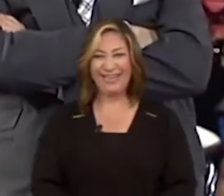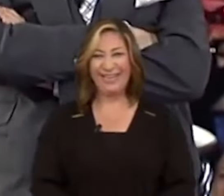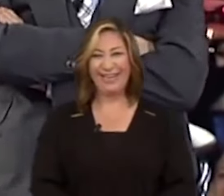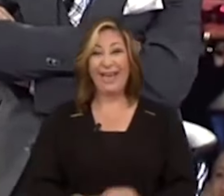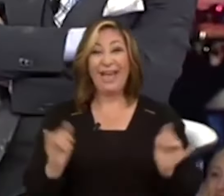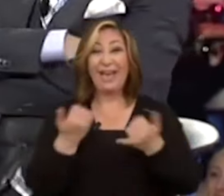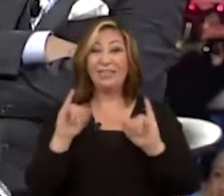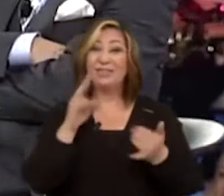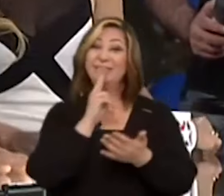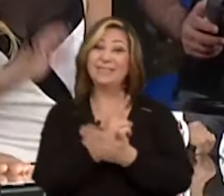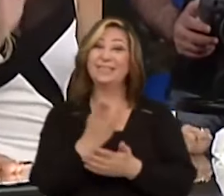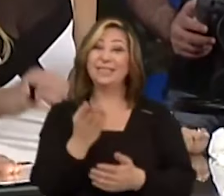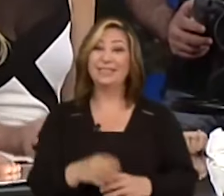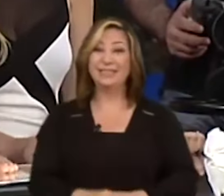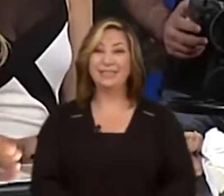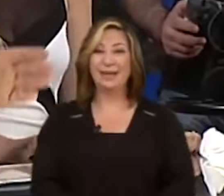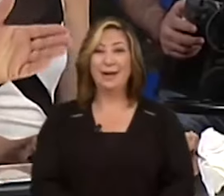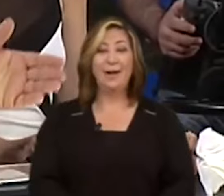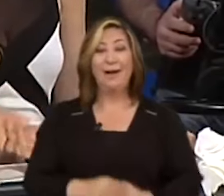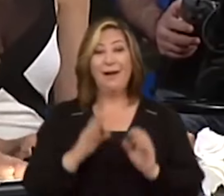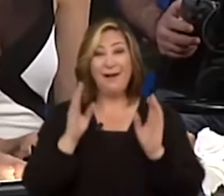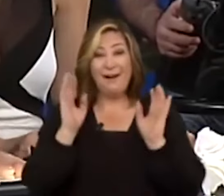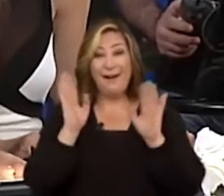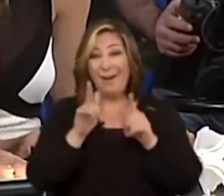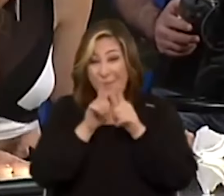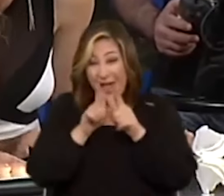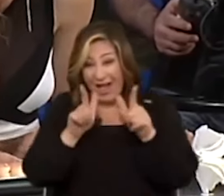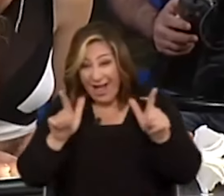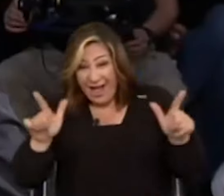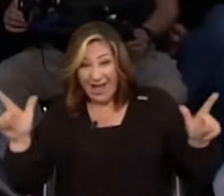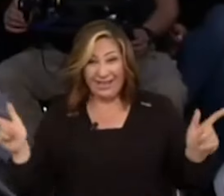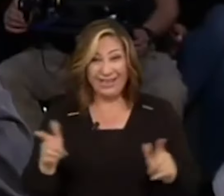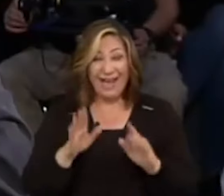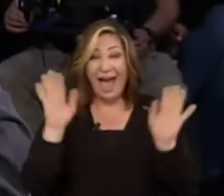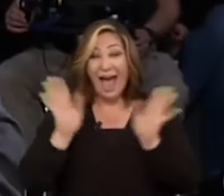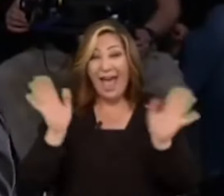Eğleneceğiniz kesin ama. He? Eğleneceğiniz kesin. Ay bağır hocam. Çığlık atmaktan.